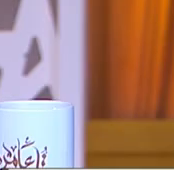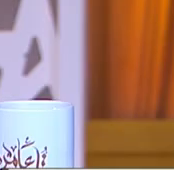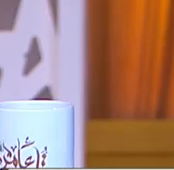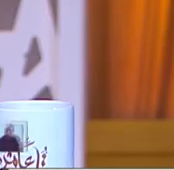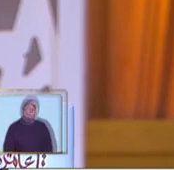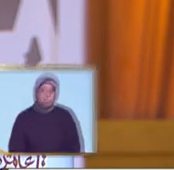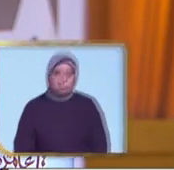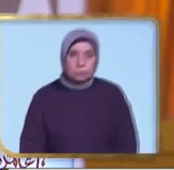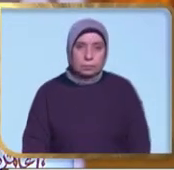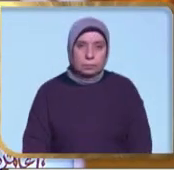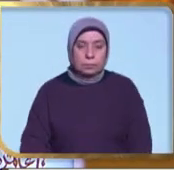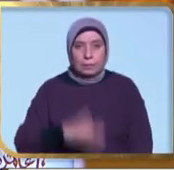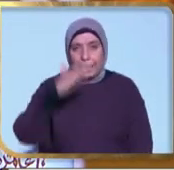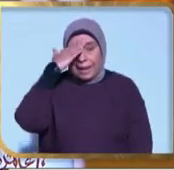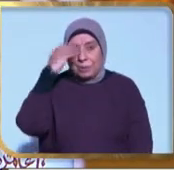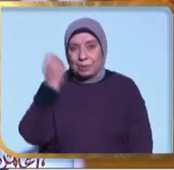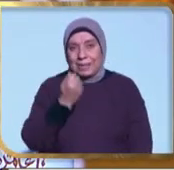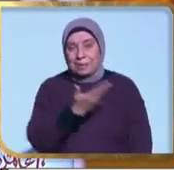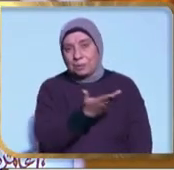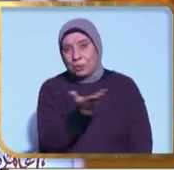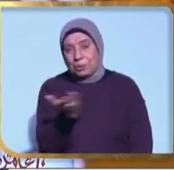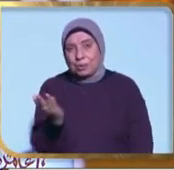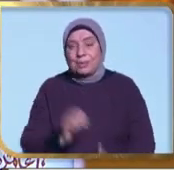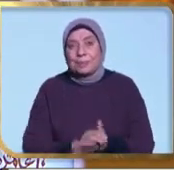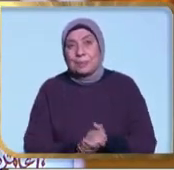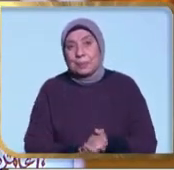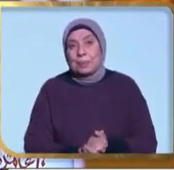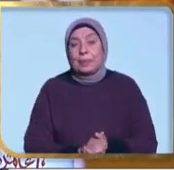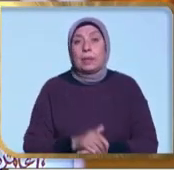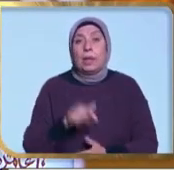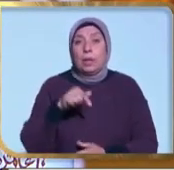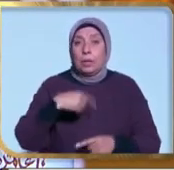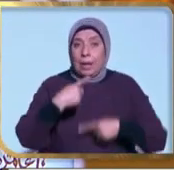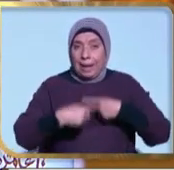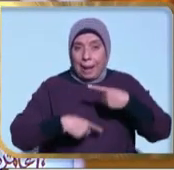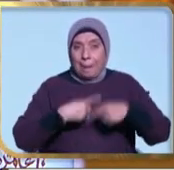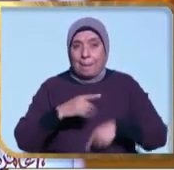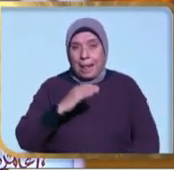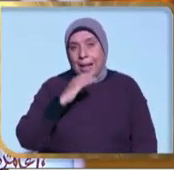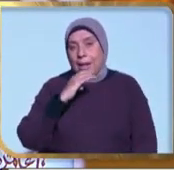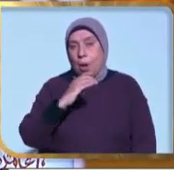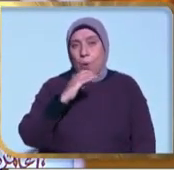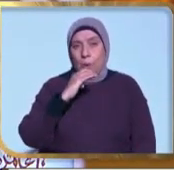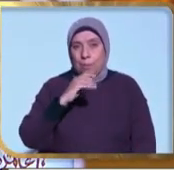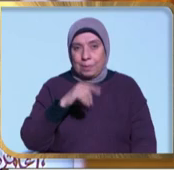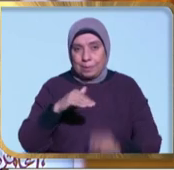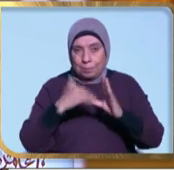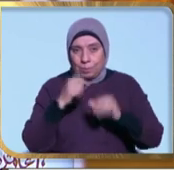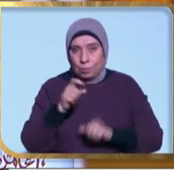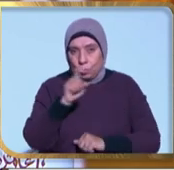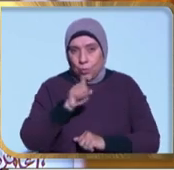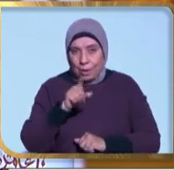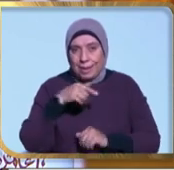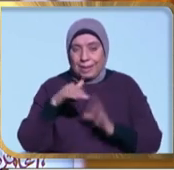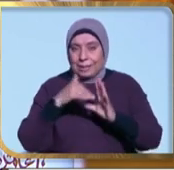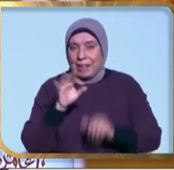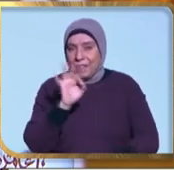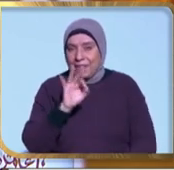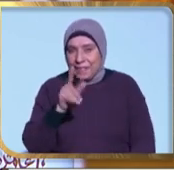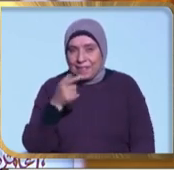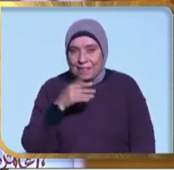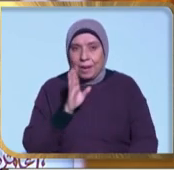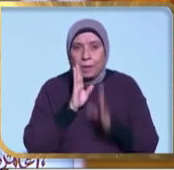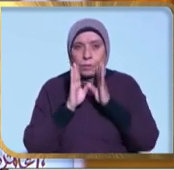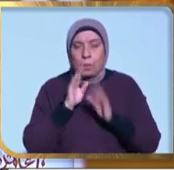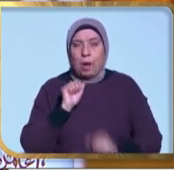امين اهلا وسهلا بالساده المشاهدين الكرام مازلنا في الرد على اسئله حضراتكم اللي بنتشرف باستقبالها على صفحتنا